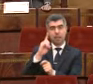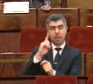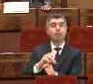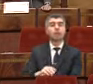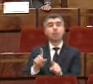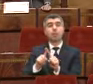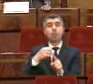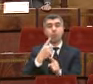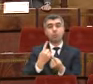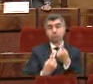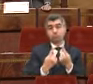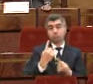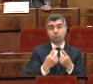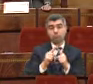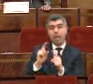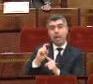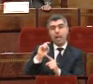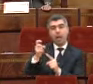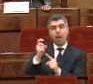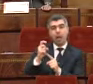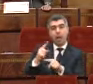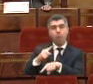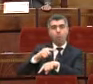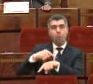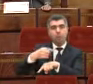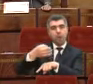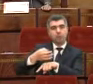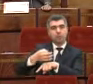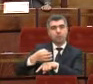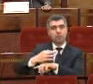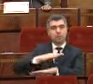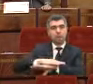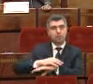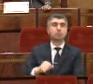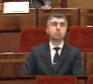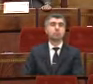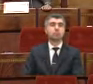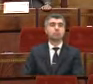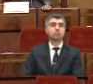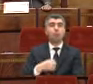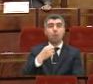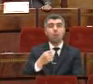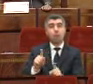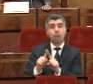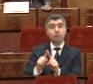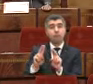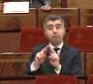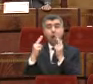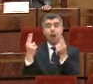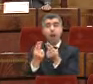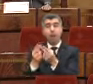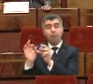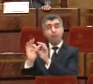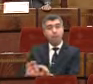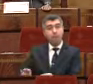السابق كانت يلاه مستاجره لمده محدده. كنتسائلوا بما انه هاد التقنيه ما بقاتش معمول بها في العالم، علاش المغرب تسمى